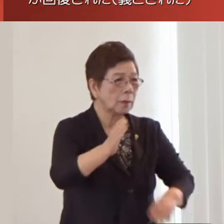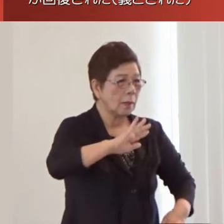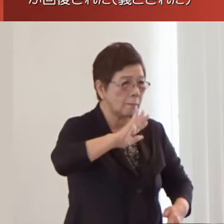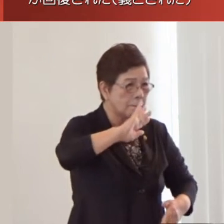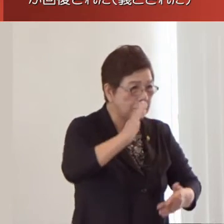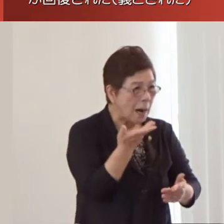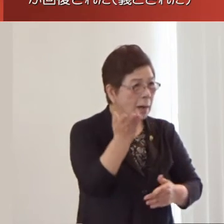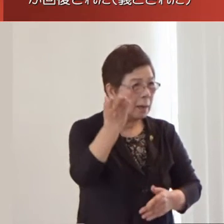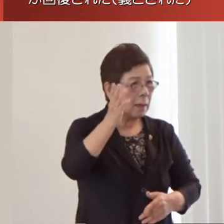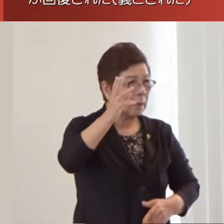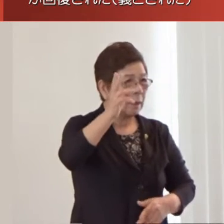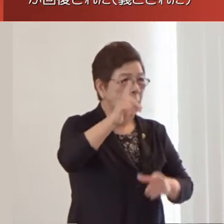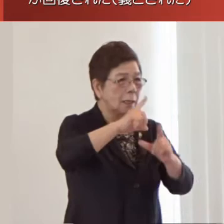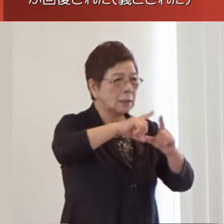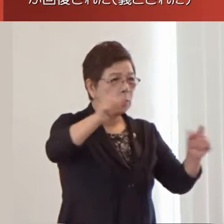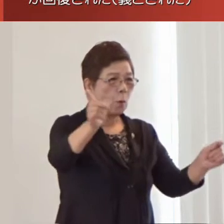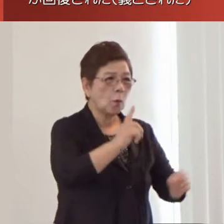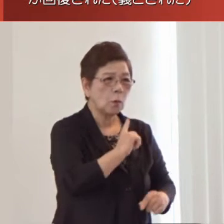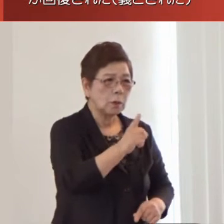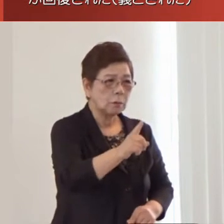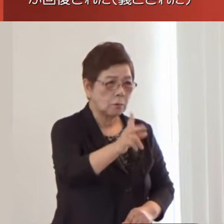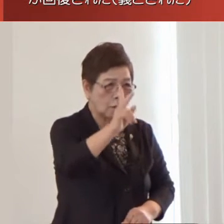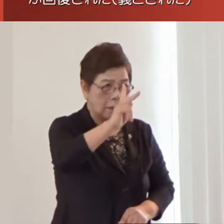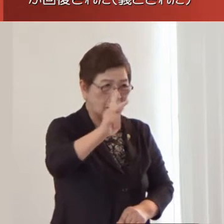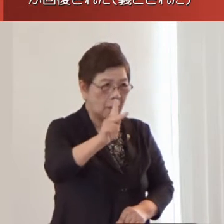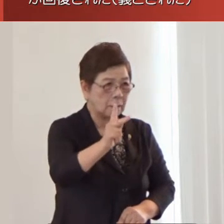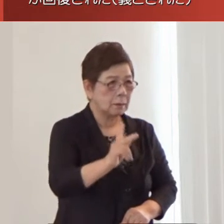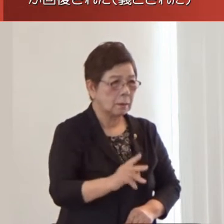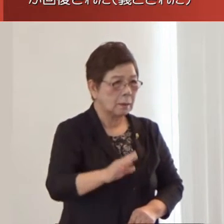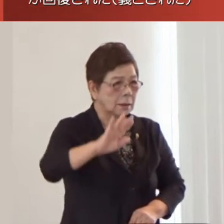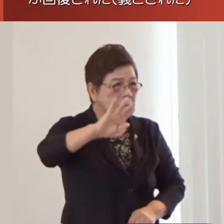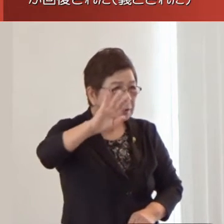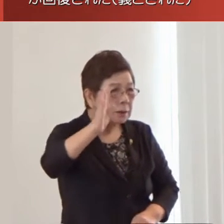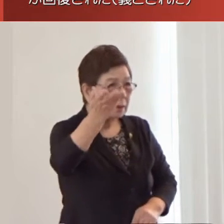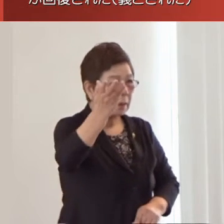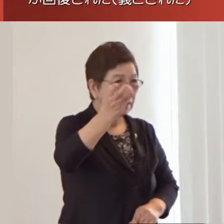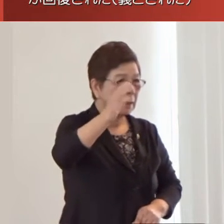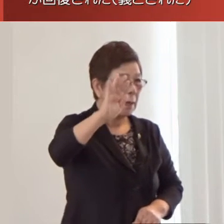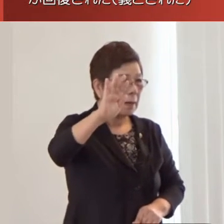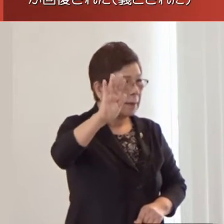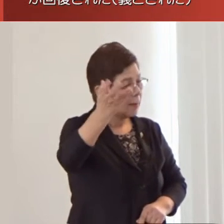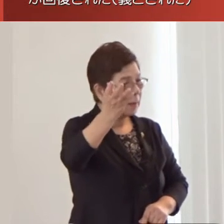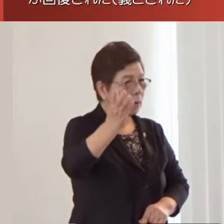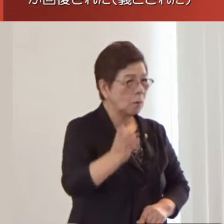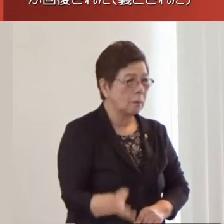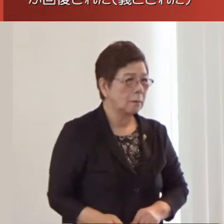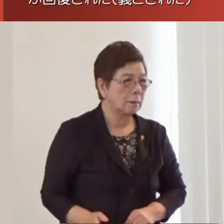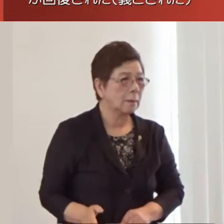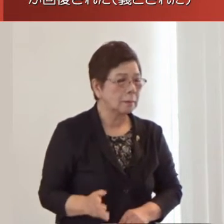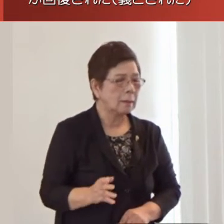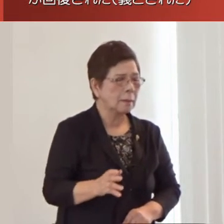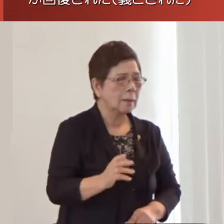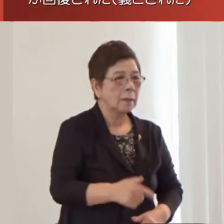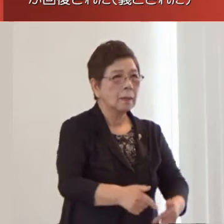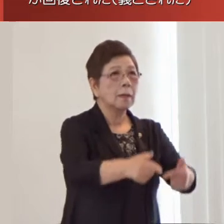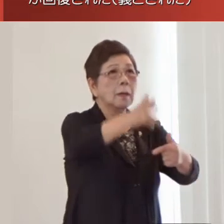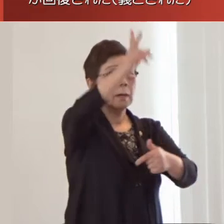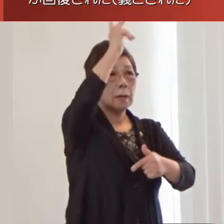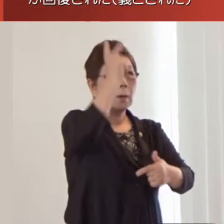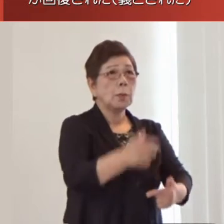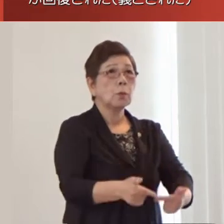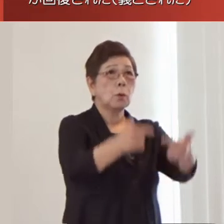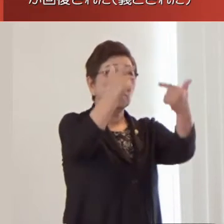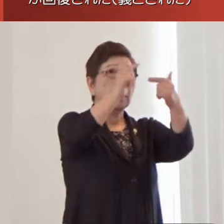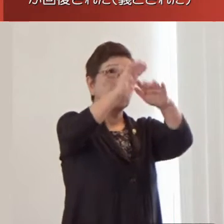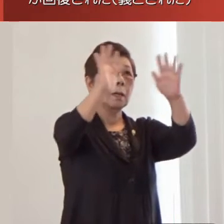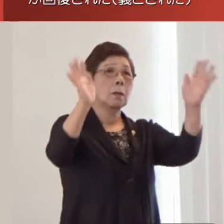方が短いです。がです、が、ね、しかし本来ならば神の栄光を受けられなくなっているんです。私た